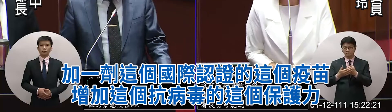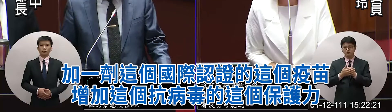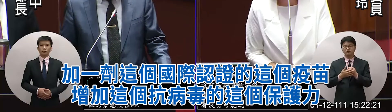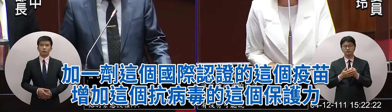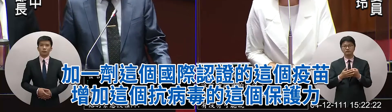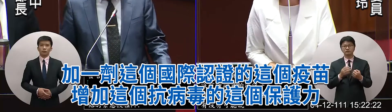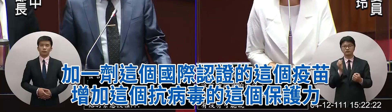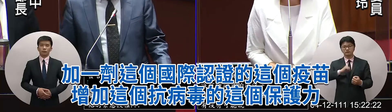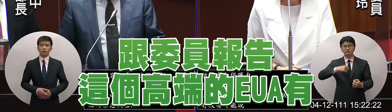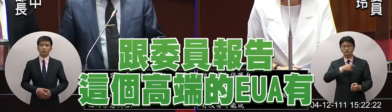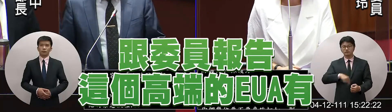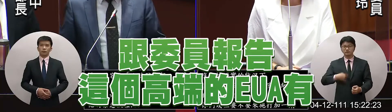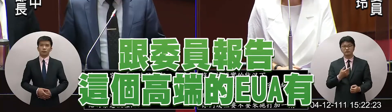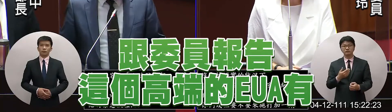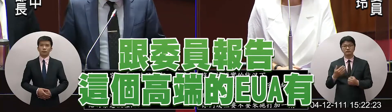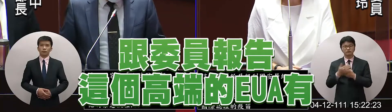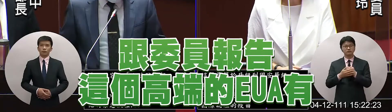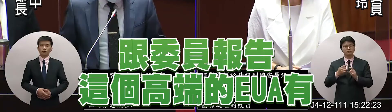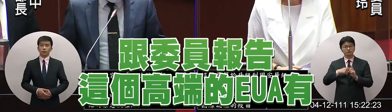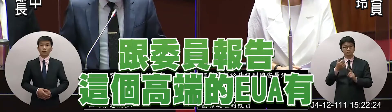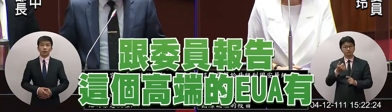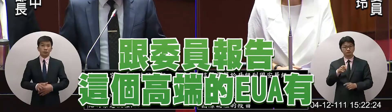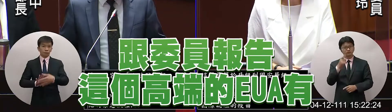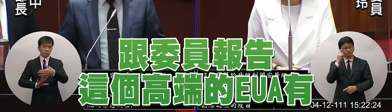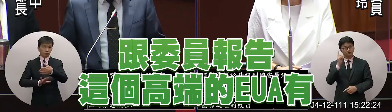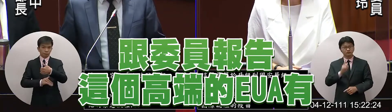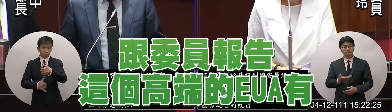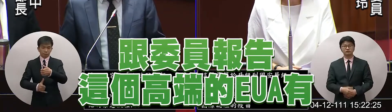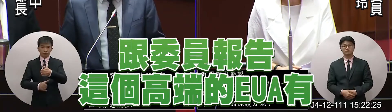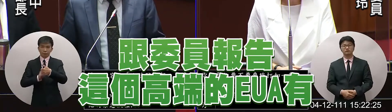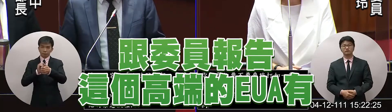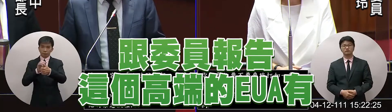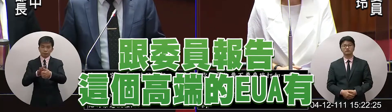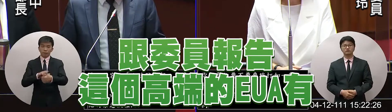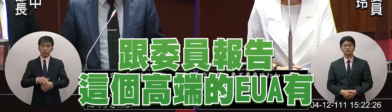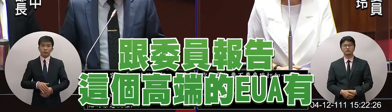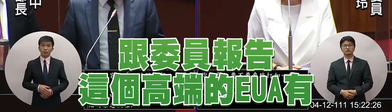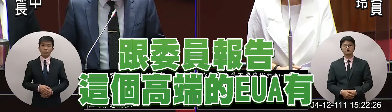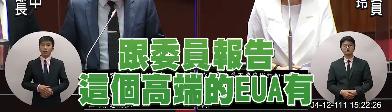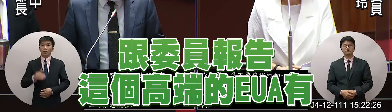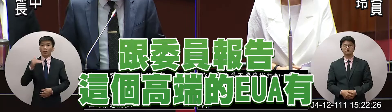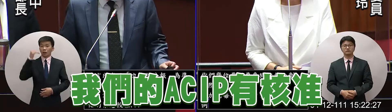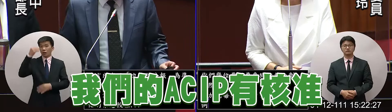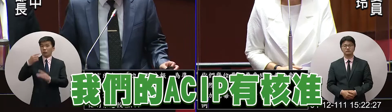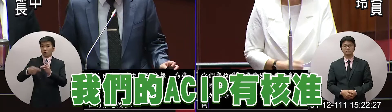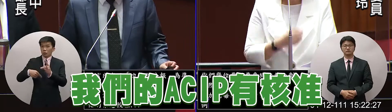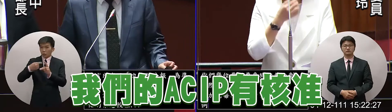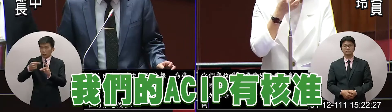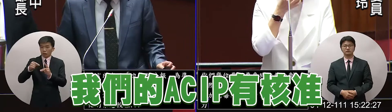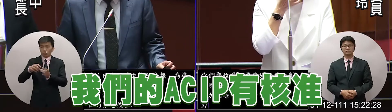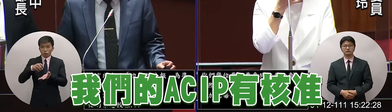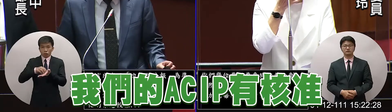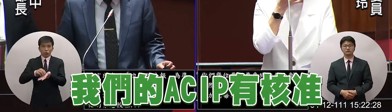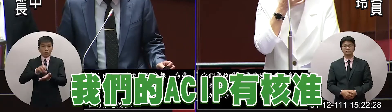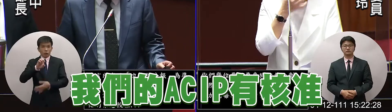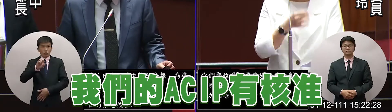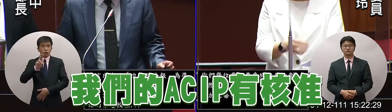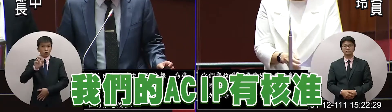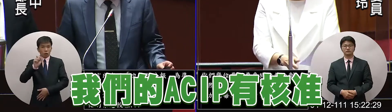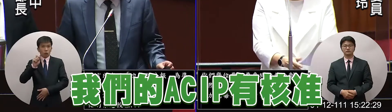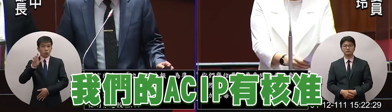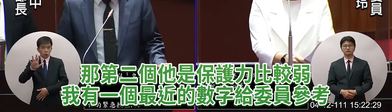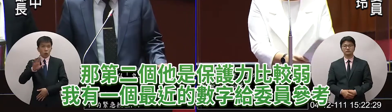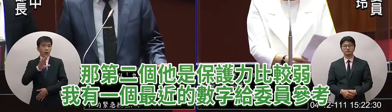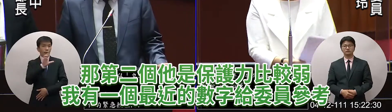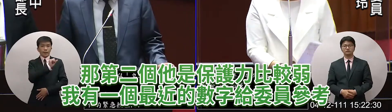毒的这个保护力呢？ 跟委员报告哈，这个高端的 EUA 有，那我们的 HIP 也有